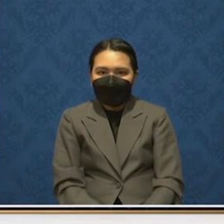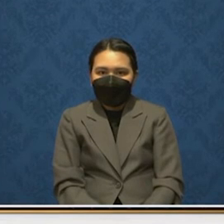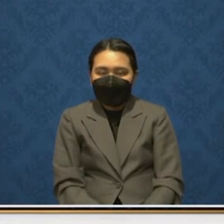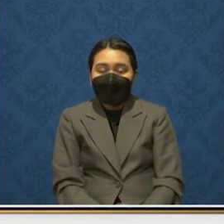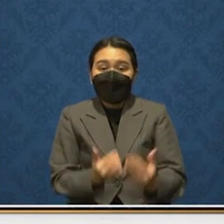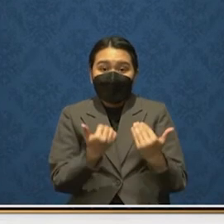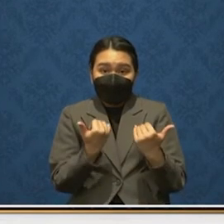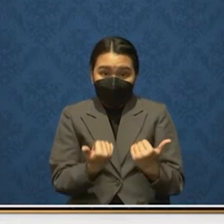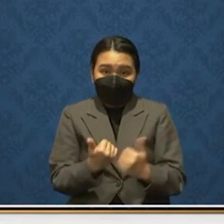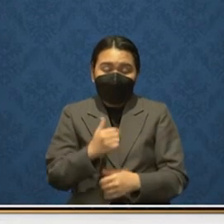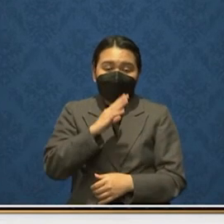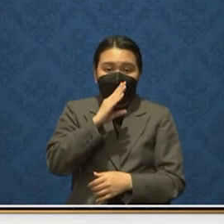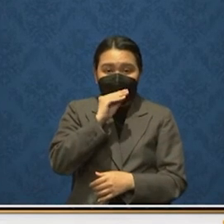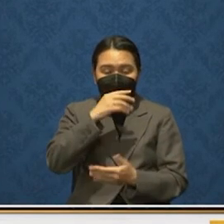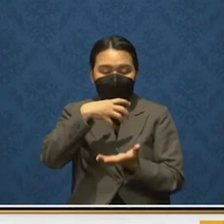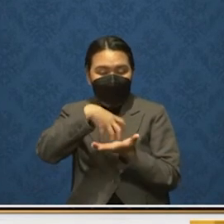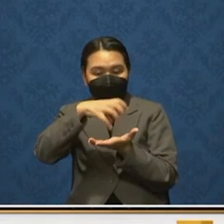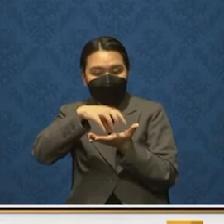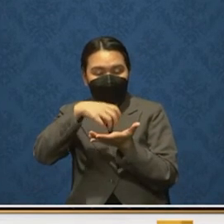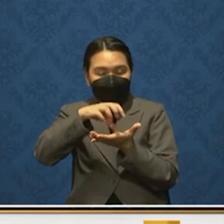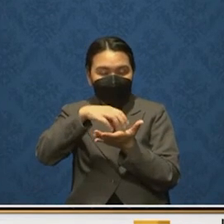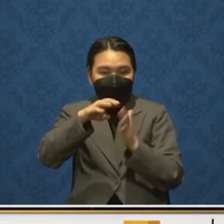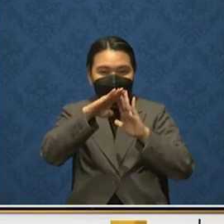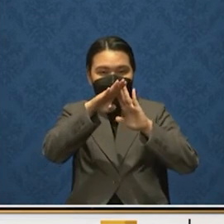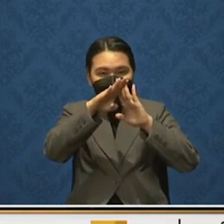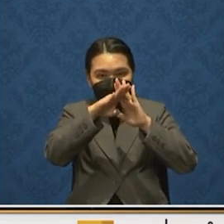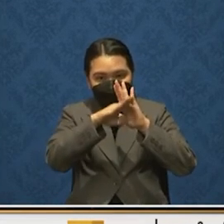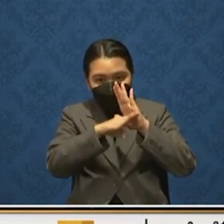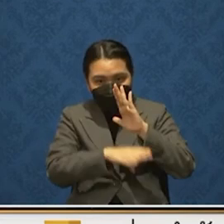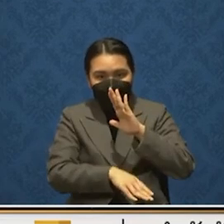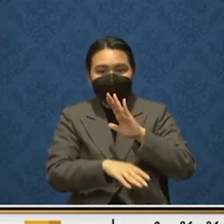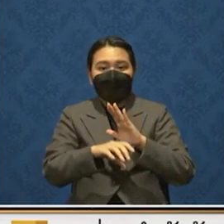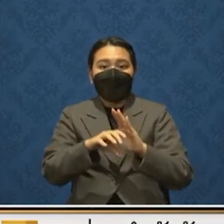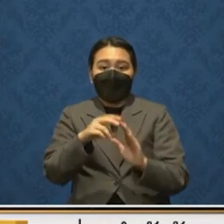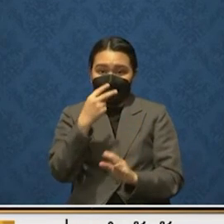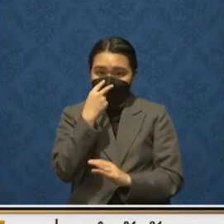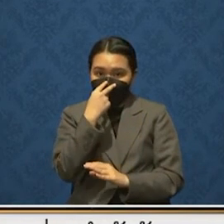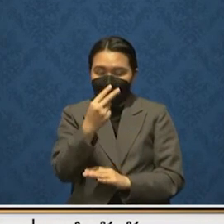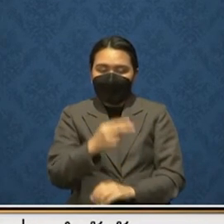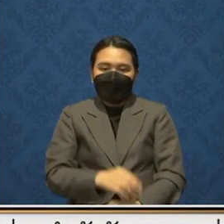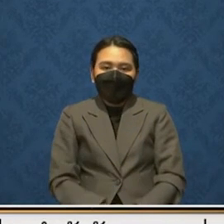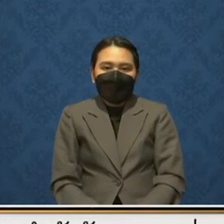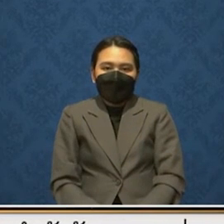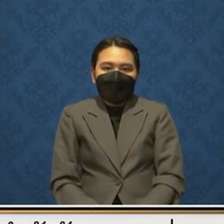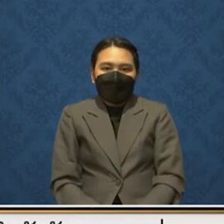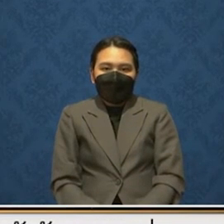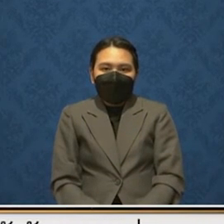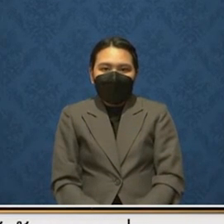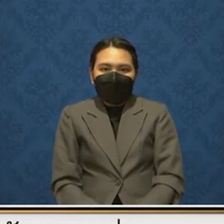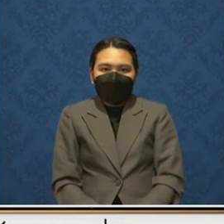หมดนี้นะฮะดูภาฤษ์ 11 ครับพัก